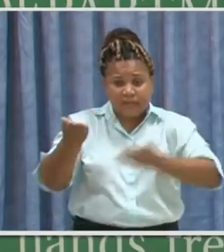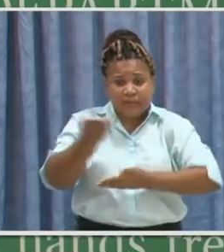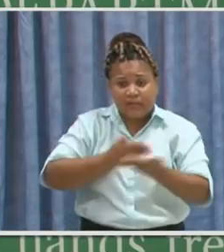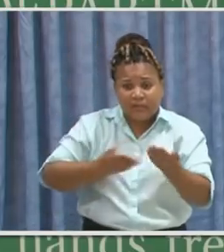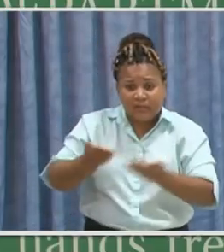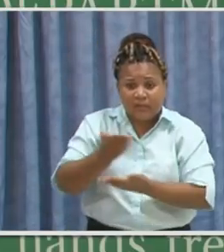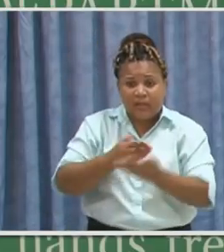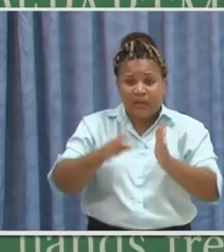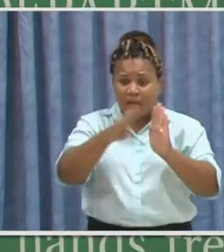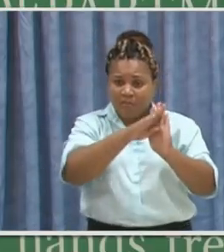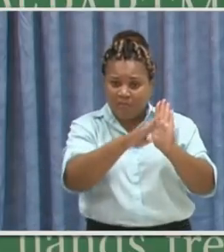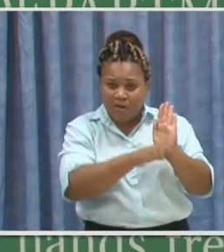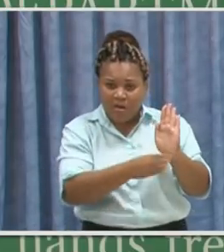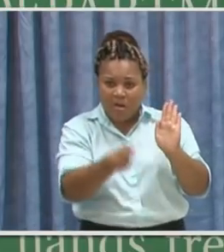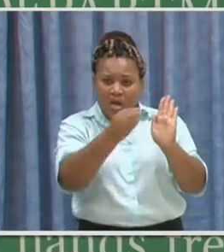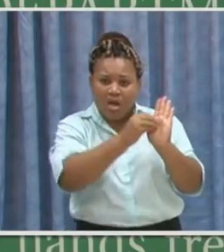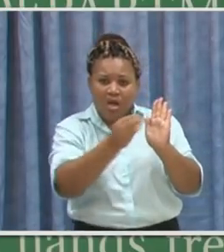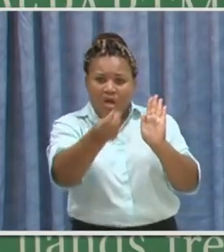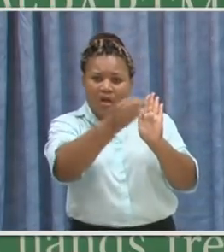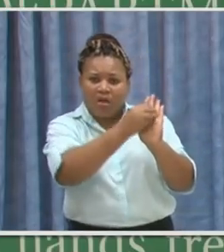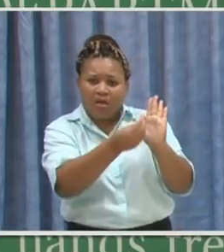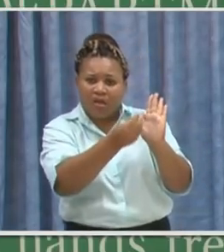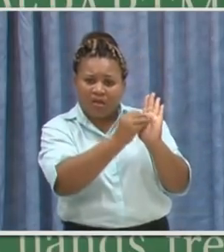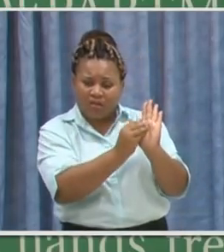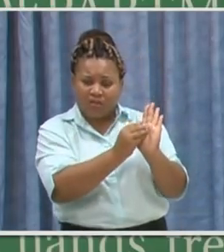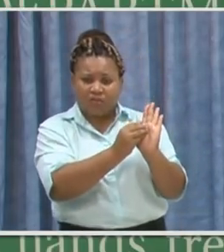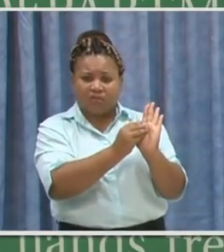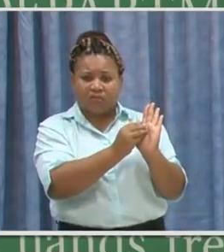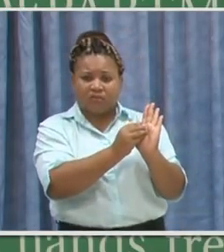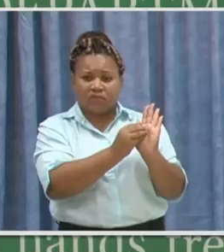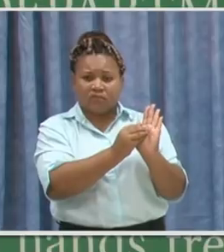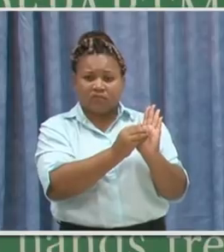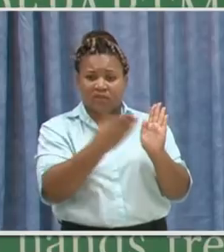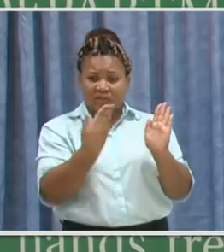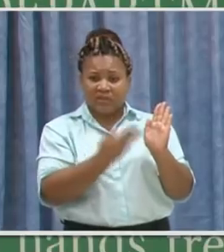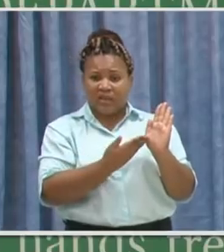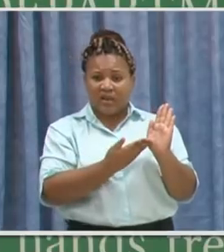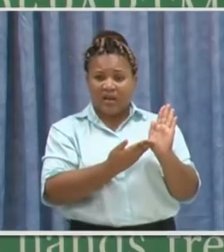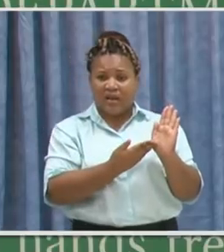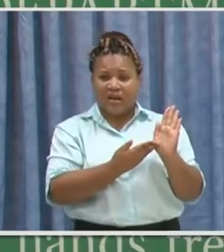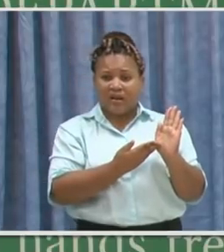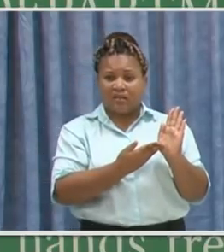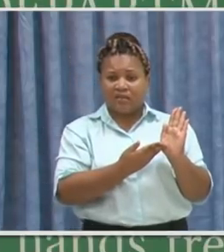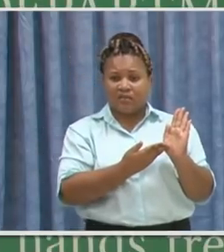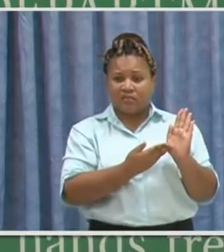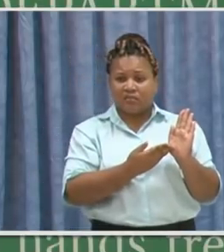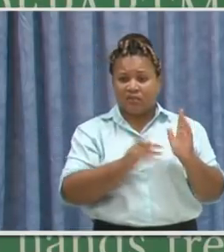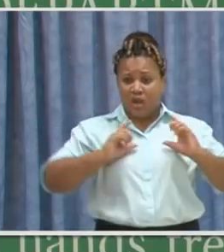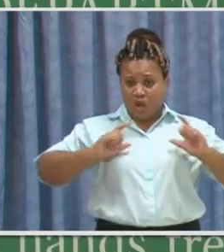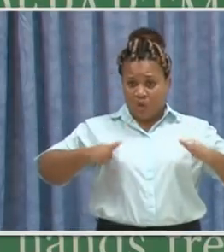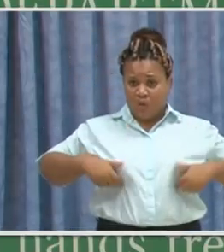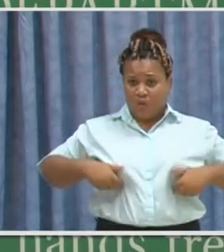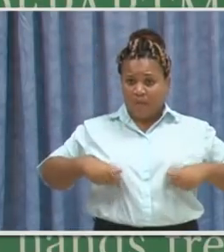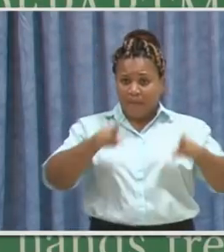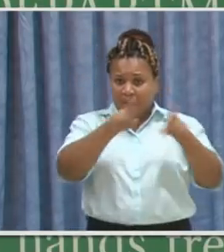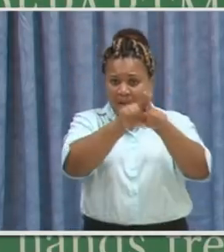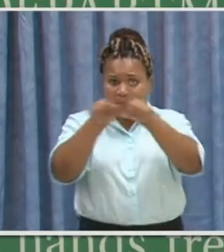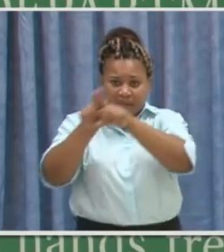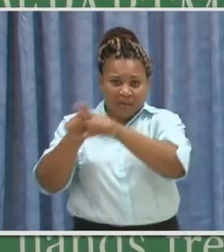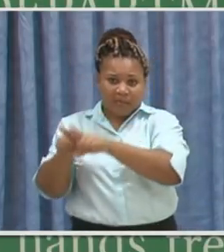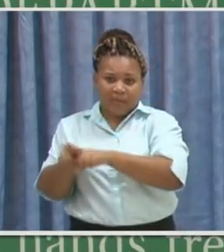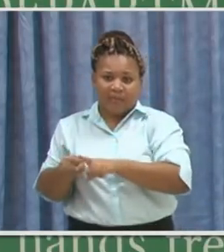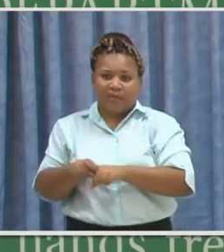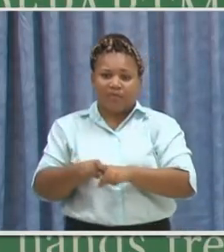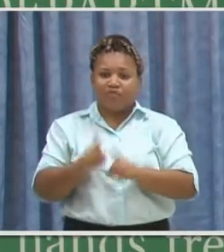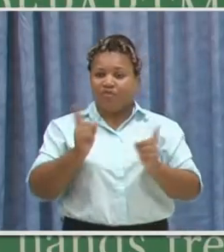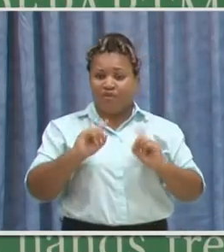son totalité dans toute l'école dans cette école pour plus facile. Par exemple, si vous avez le distance, social distancing dans la classe. Mais